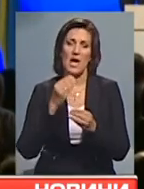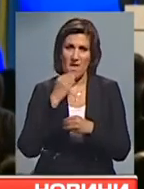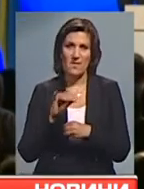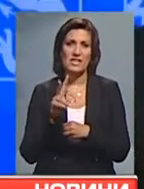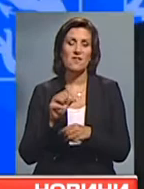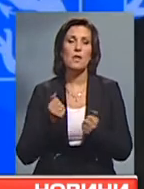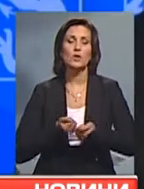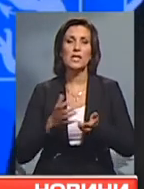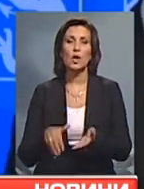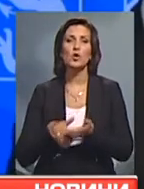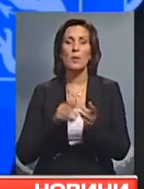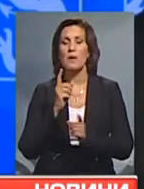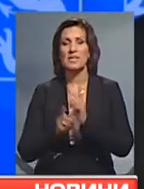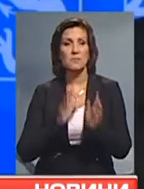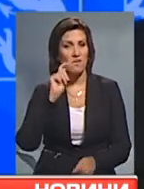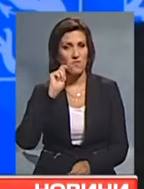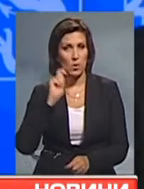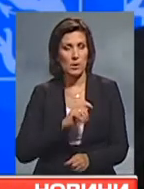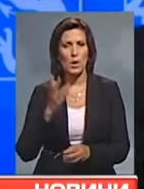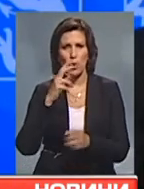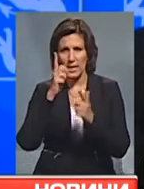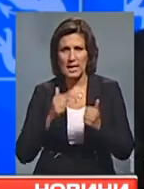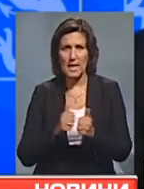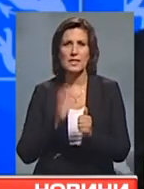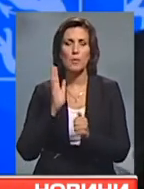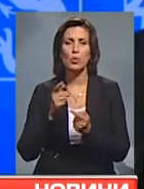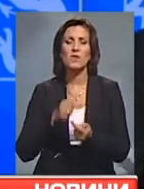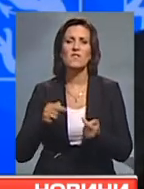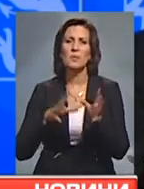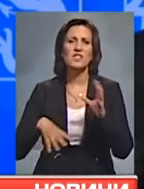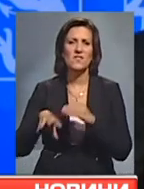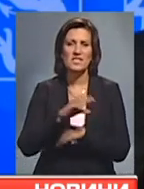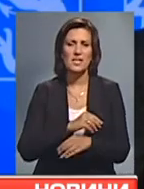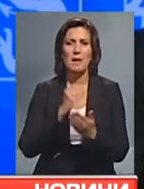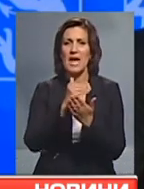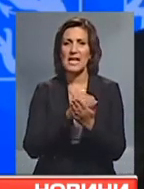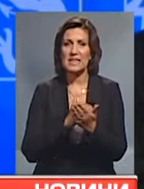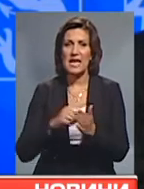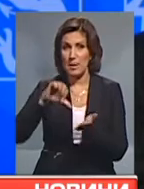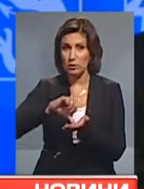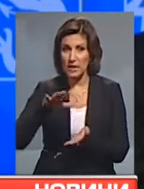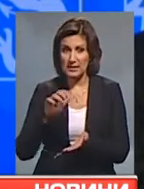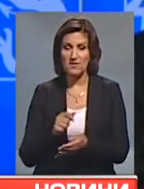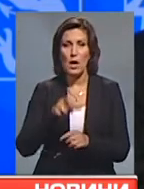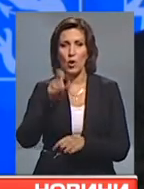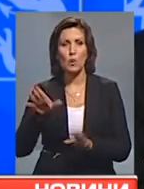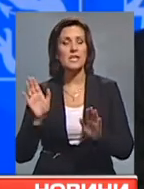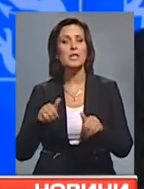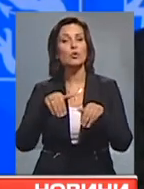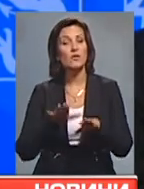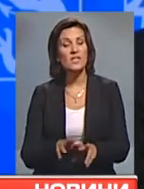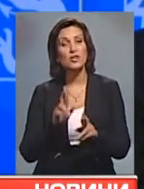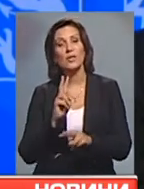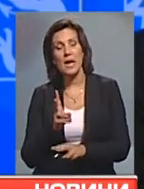ефективна оскільки допомагає змінам в Україні коли країна буде відповідати всім критеріям членства громадяни будуть вирішувати